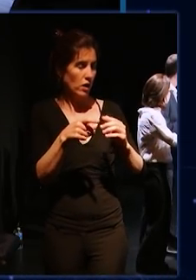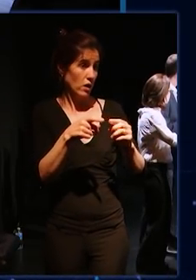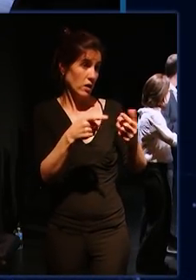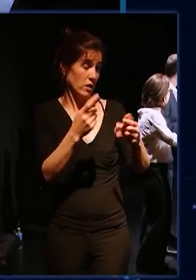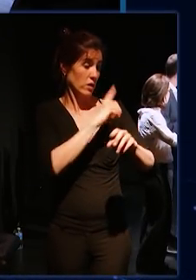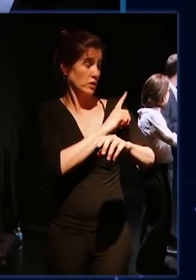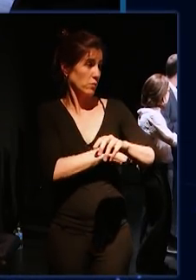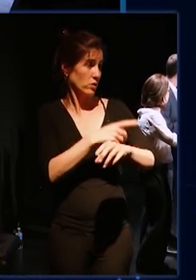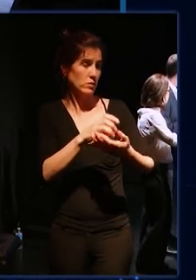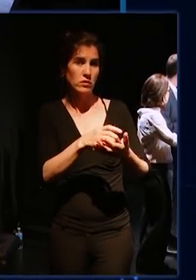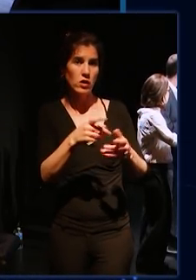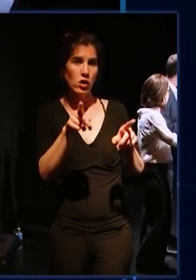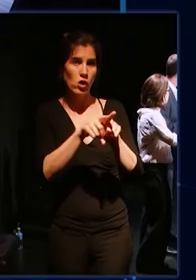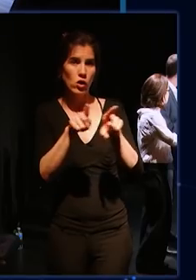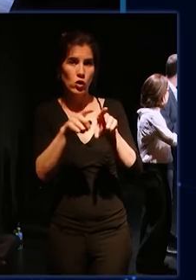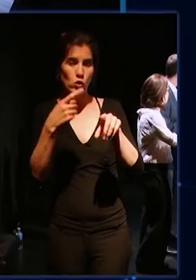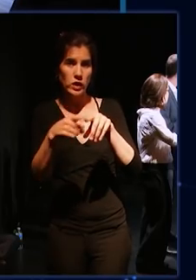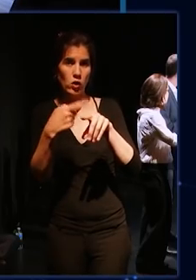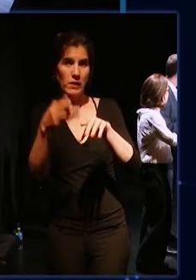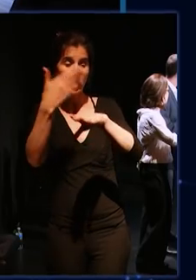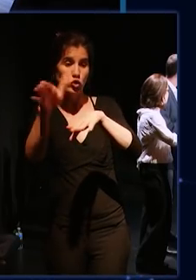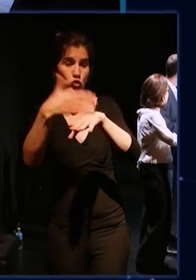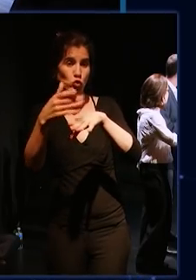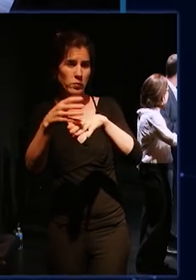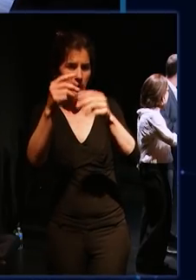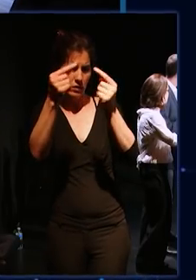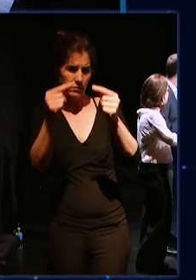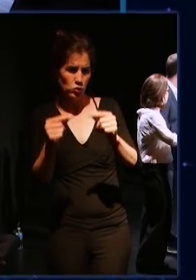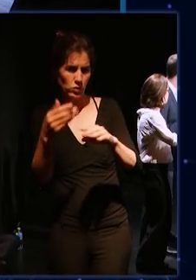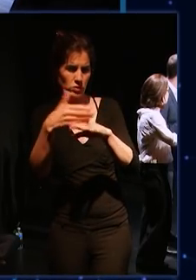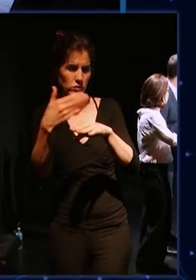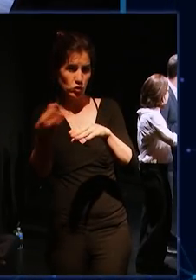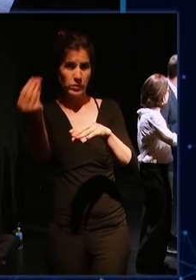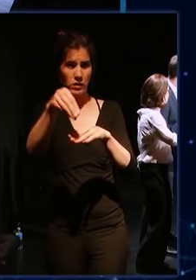cas. A la llarga, potser sí, ara no. No sé. Sí.